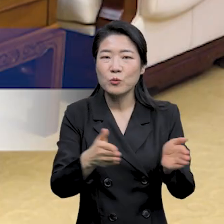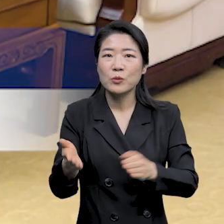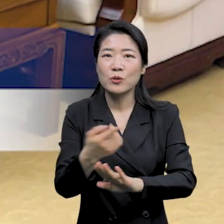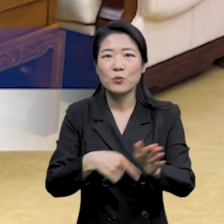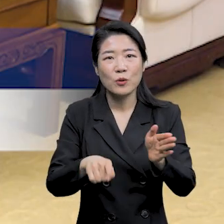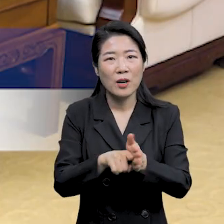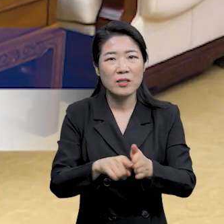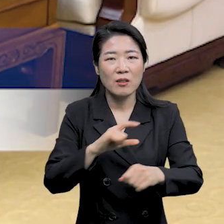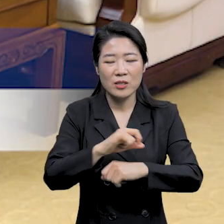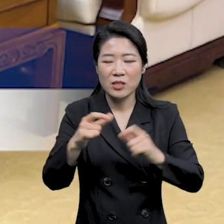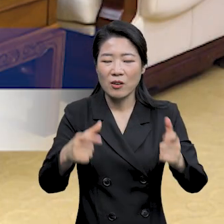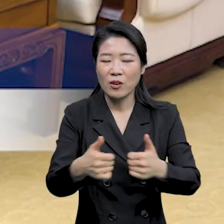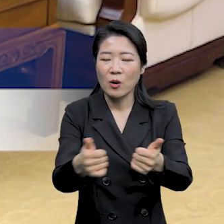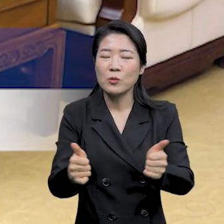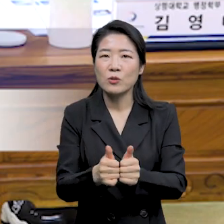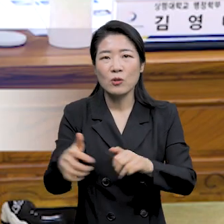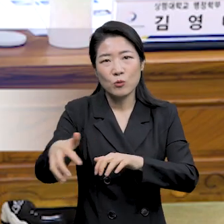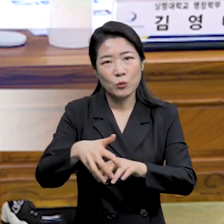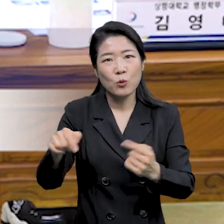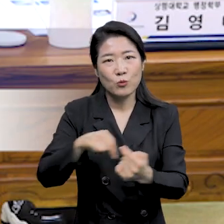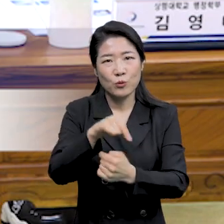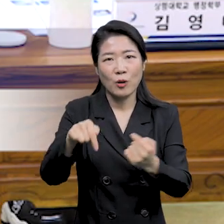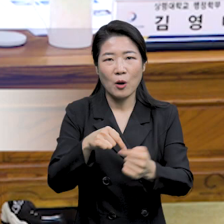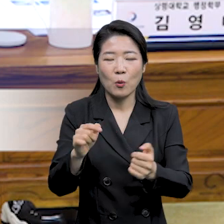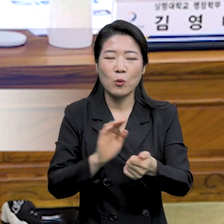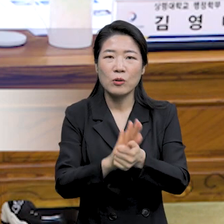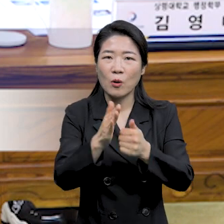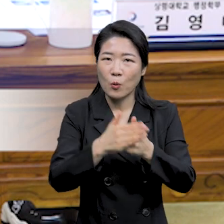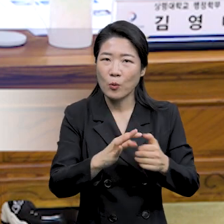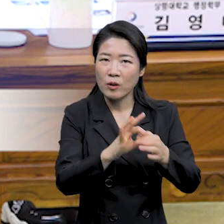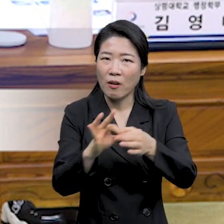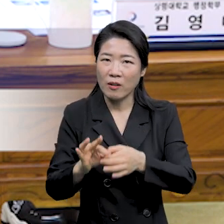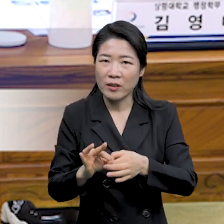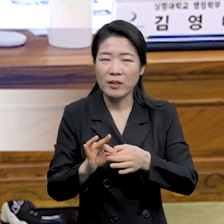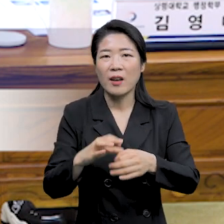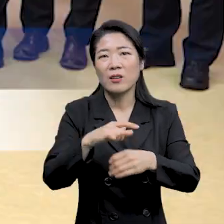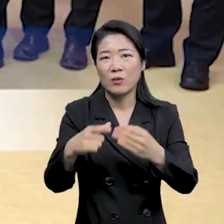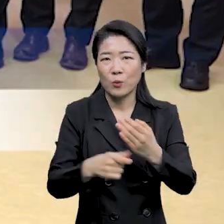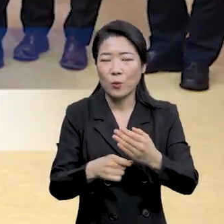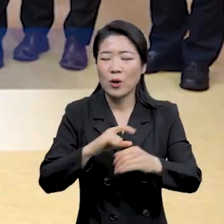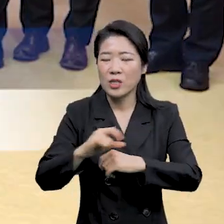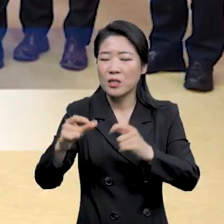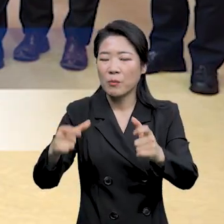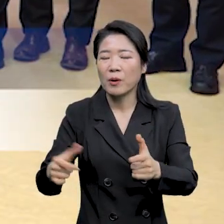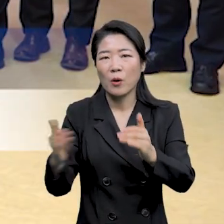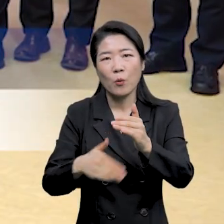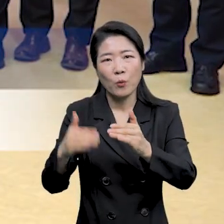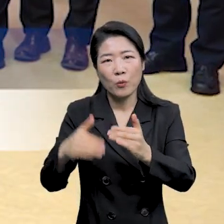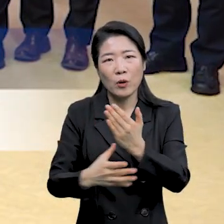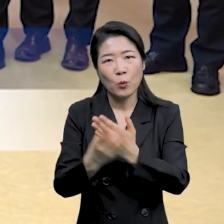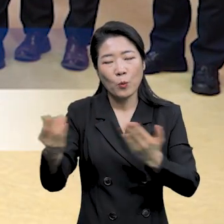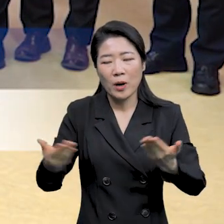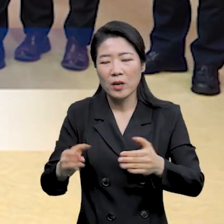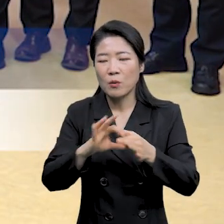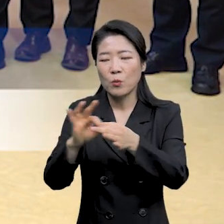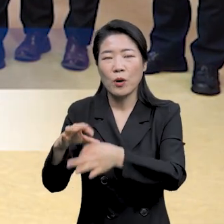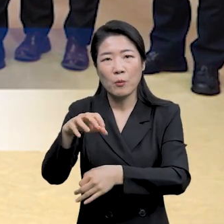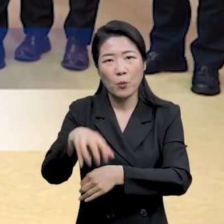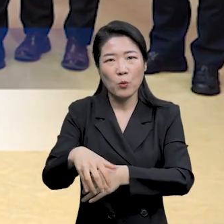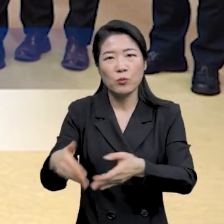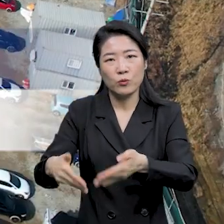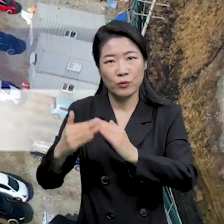지역 협의체를 구성 운영하고 상호 연계 협력 체계와 지방 공공기관 통합 업무 플랫폼 등을 구축하게